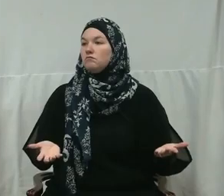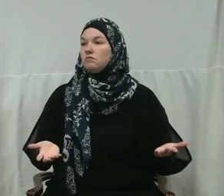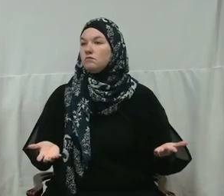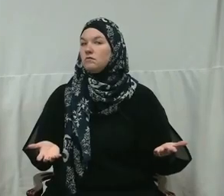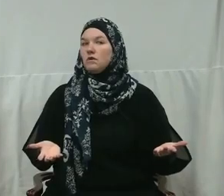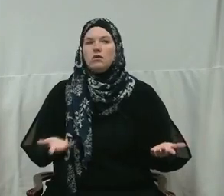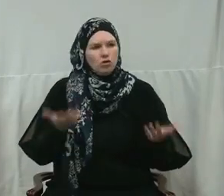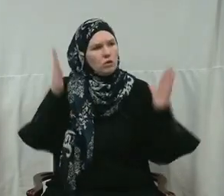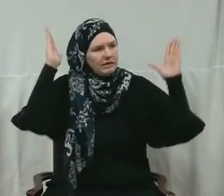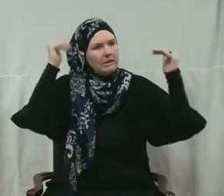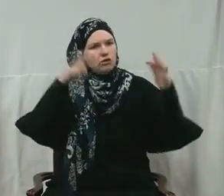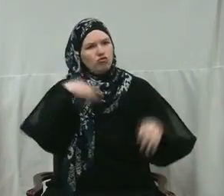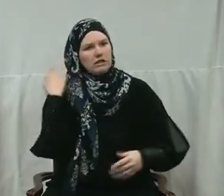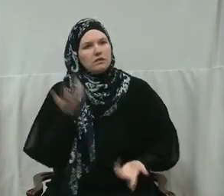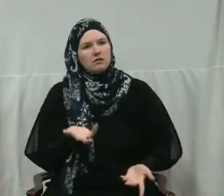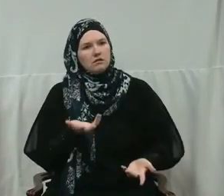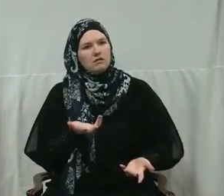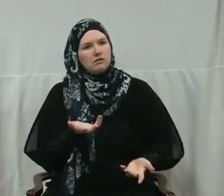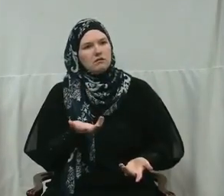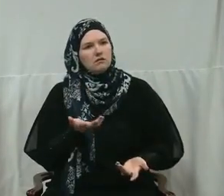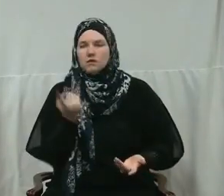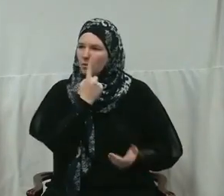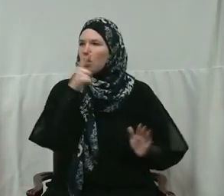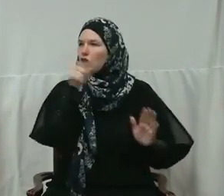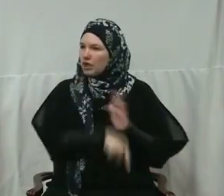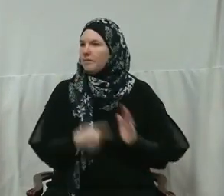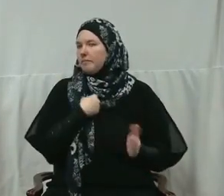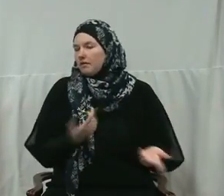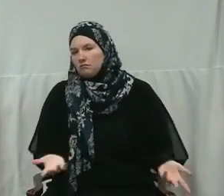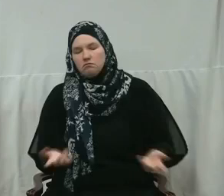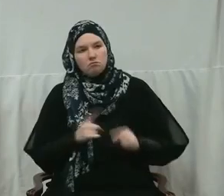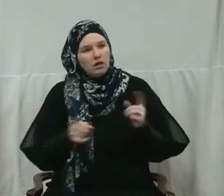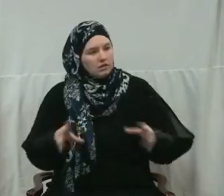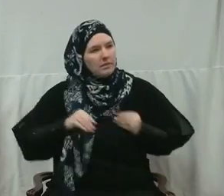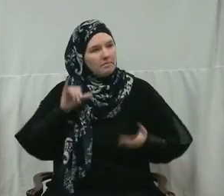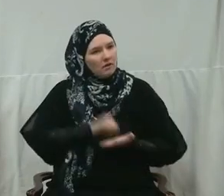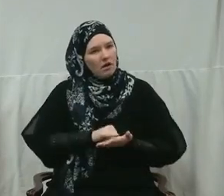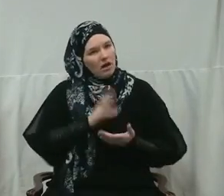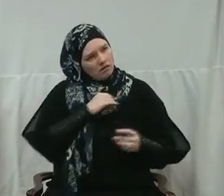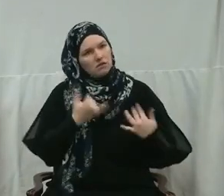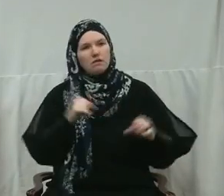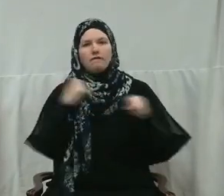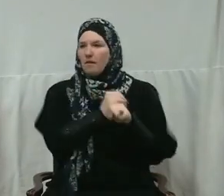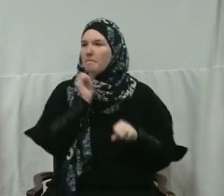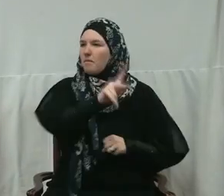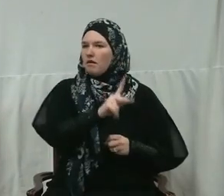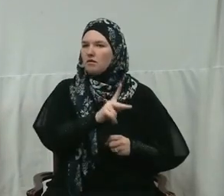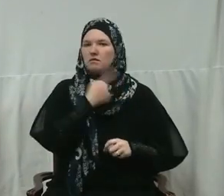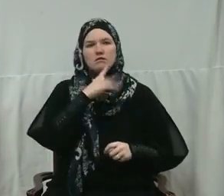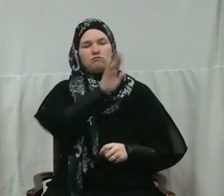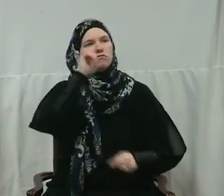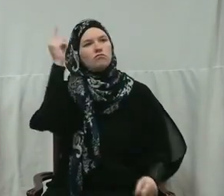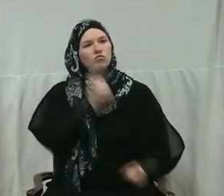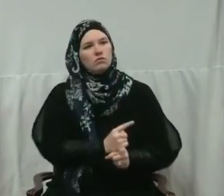the risk that you can be killed. So Allah subhanahu wa ta'ala says, وَمَا لَكُمْ لَا تُقَاتِلُونَ فِي